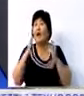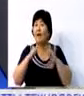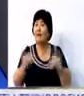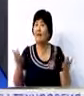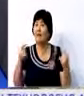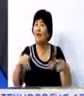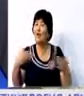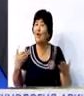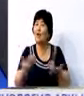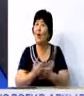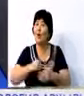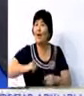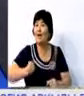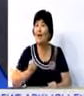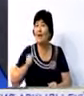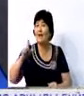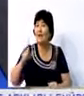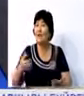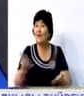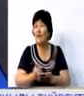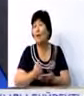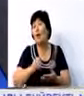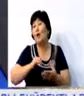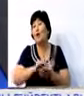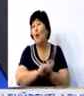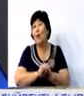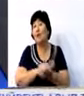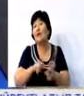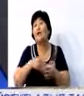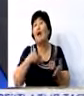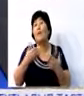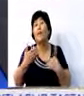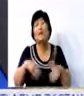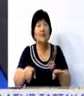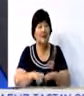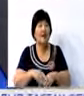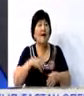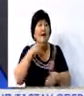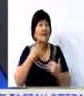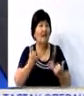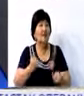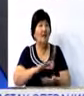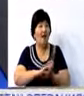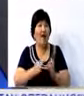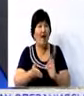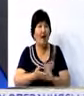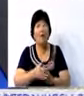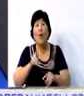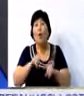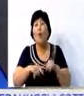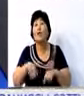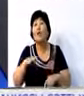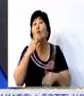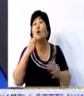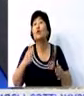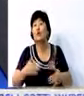міне жаңа дос табады. Достар арқылы, яғни өздерінің бір-біріне деген сыйластық қалыптасады. Отанға деген